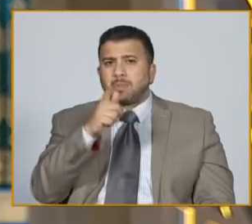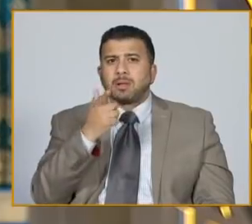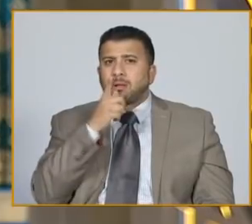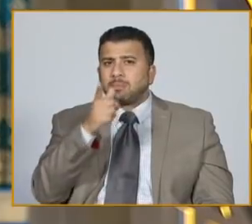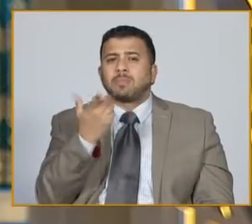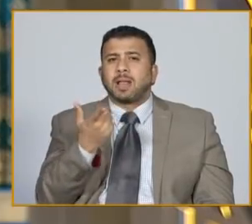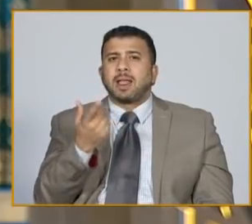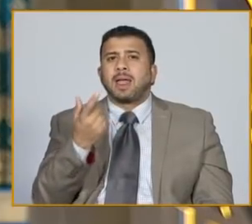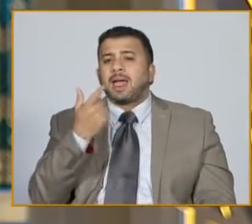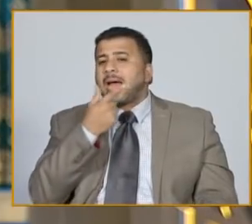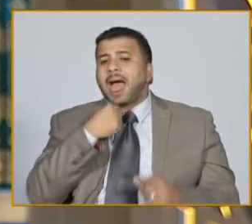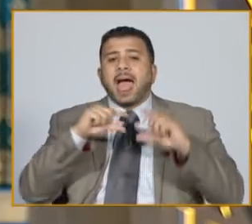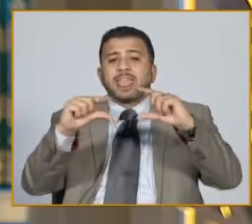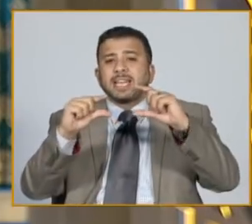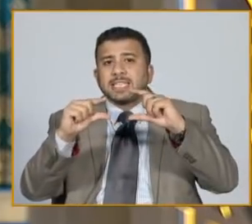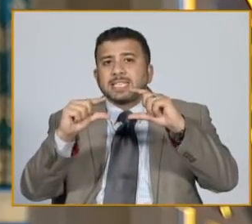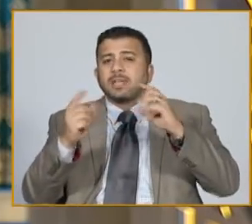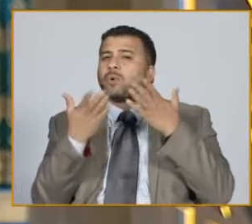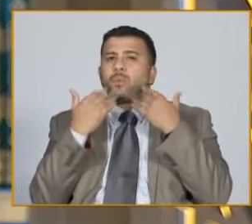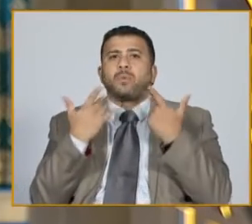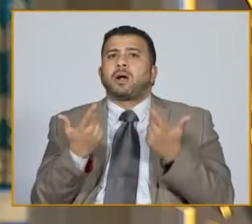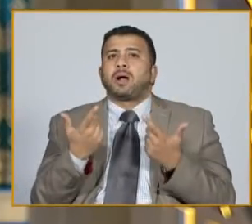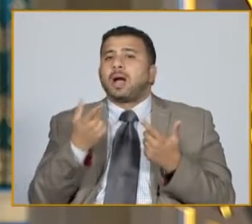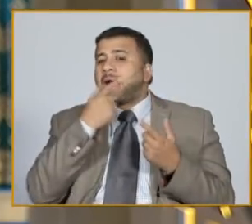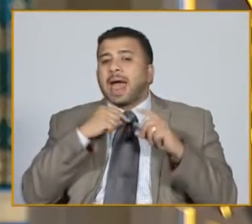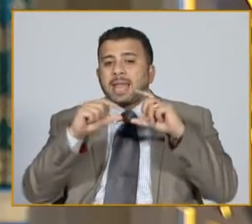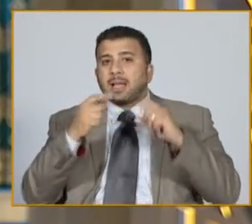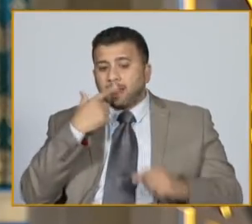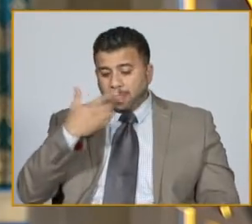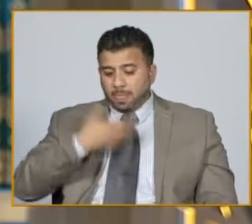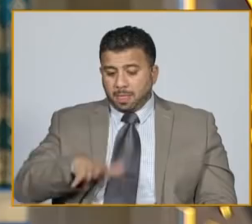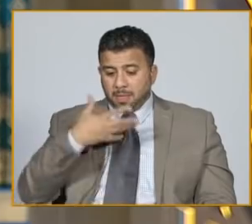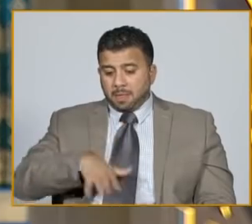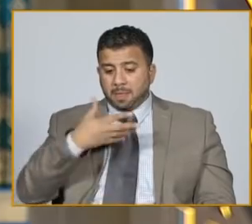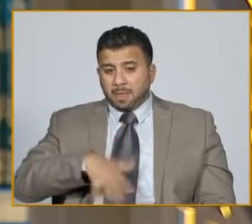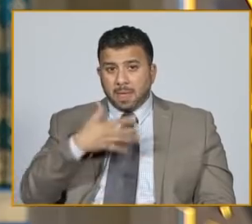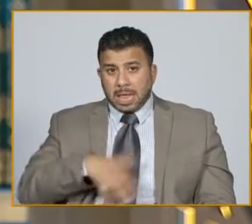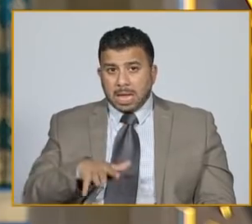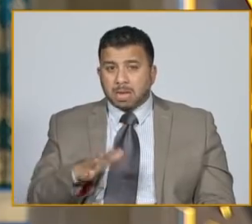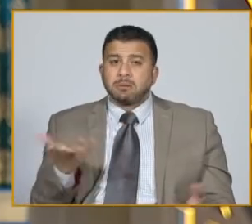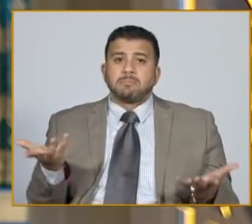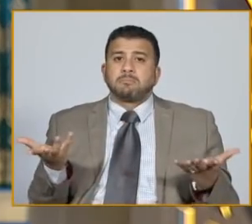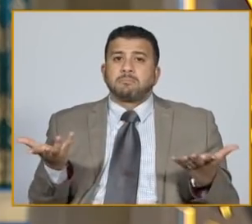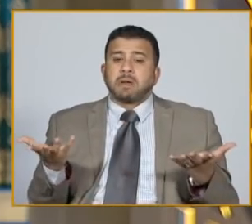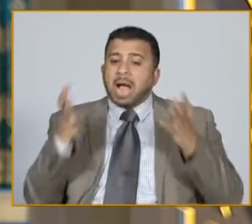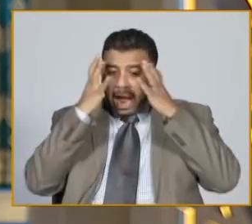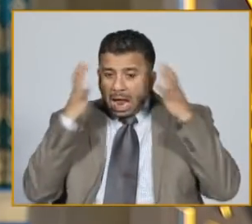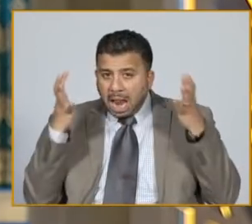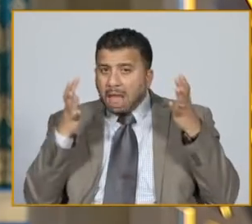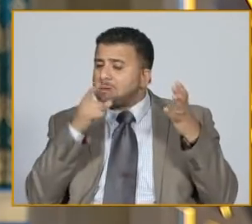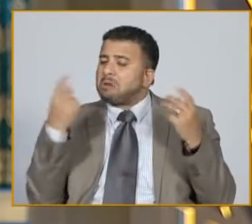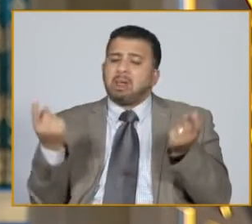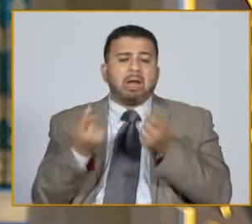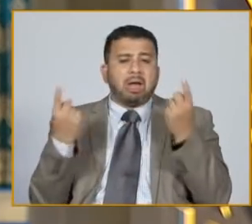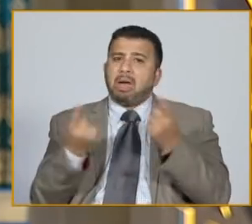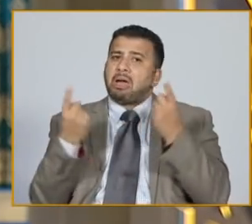يقول ما في دليل، حتى قال النبي لعائشة حيضتك ليست بيدك، هذه خلافية. من أهل العلم من